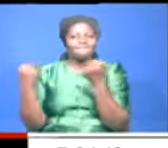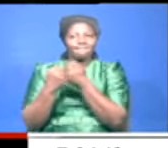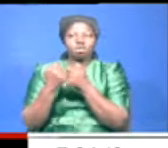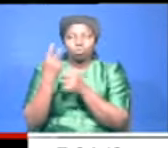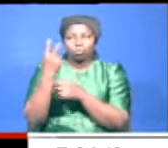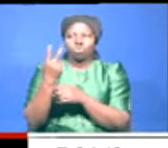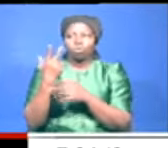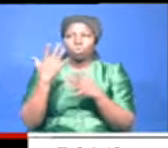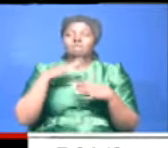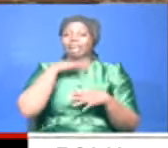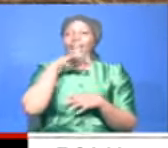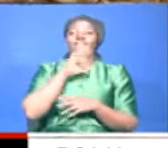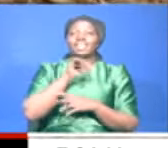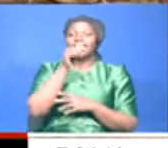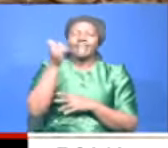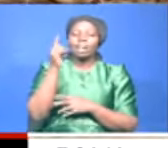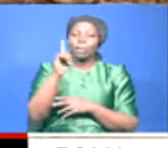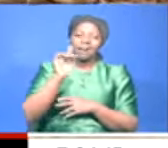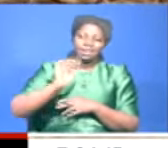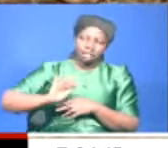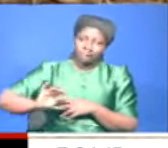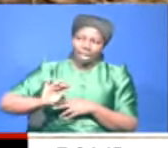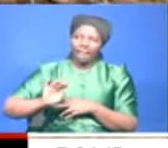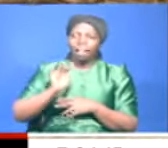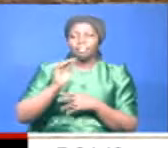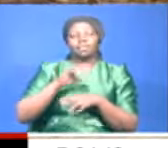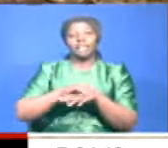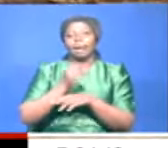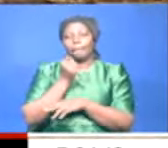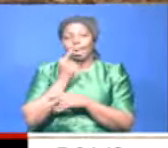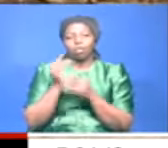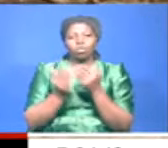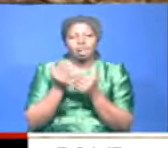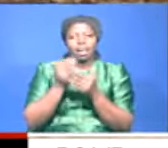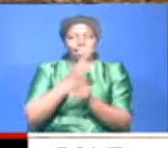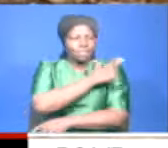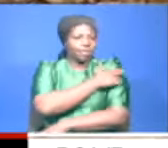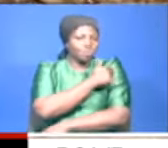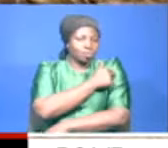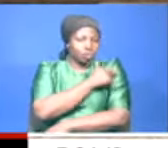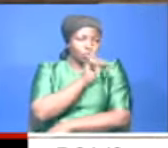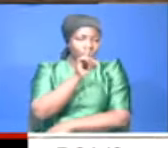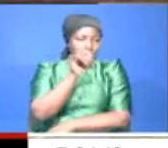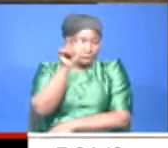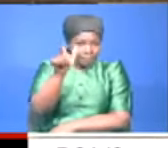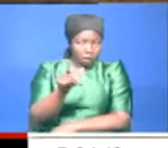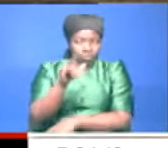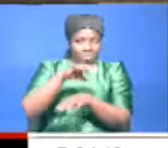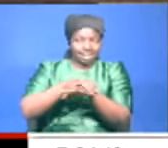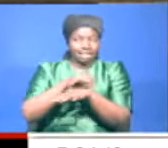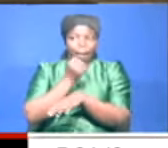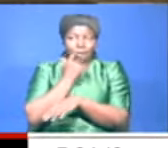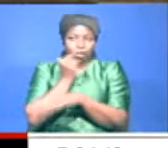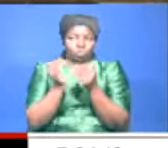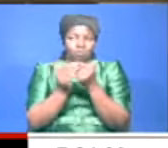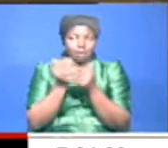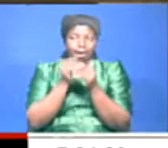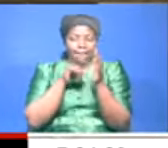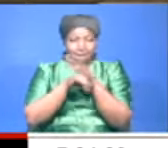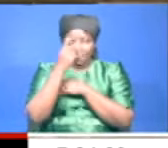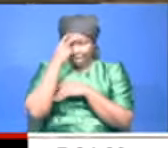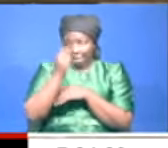hii anapata matibabu hospitalini. Mtu mmoja anauguza majeraha katika hospitali moja ya Kajiado, huku miili